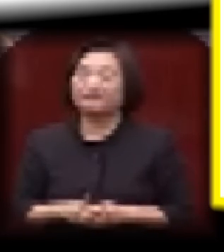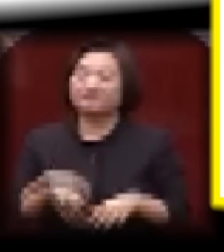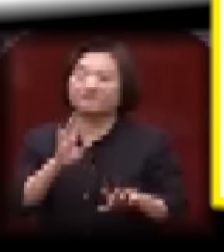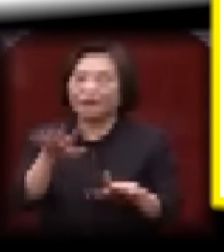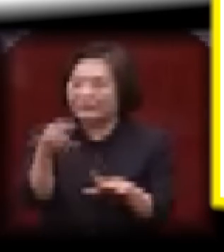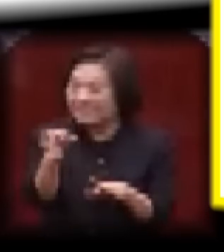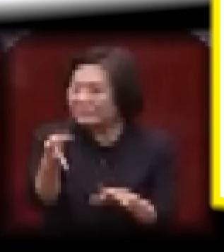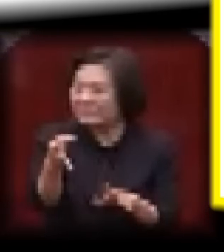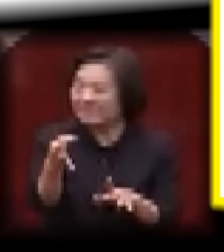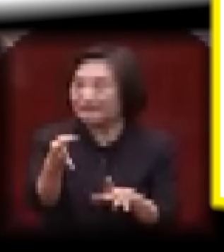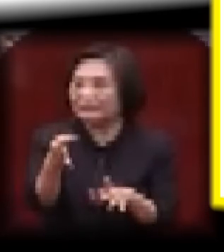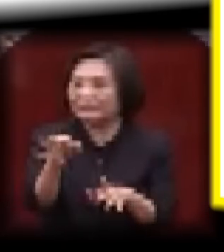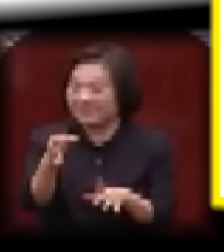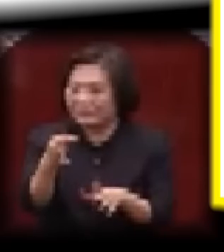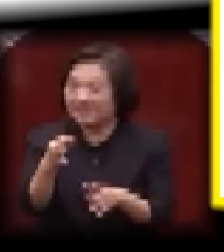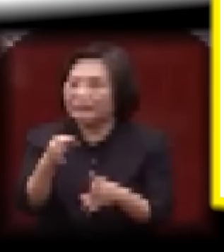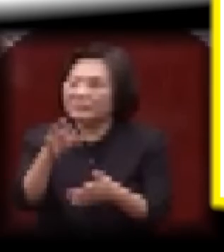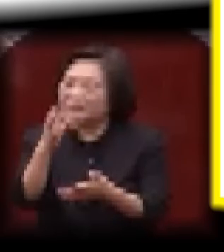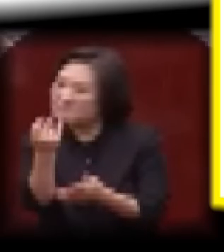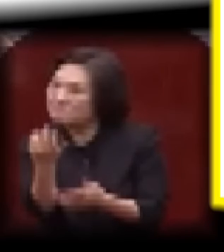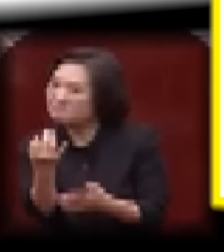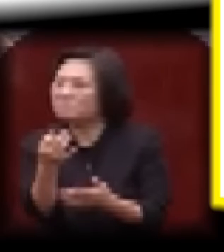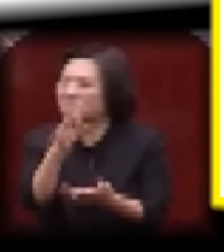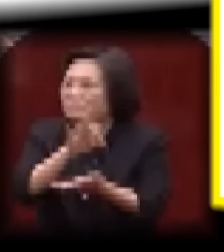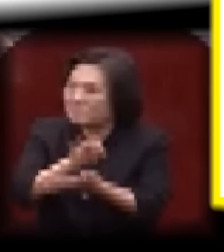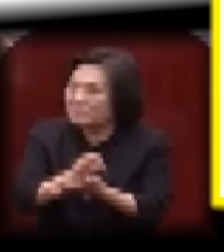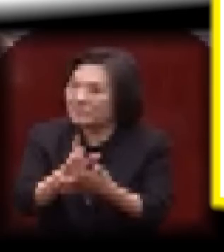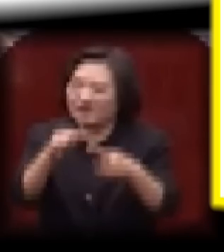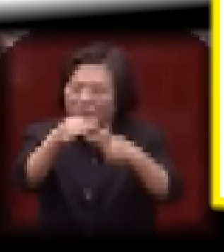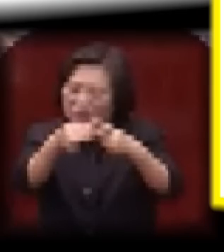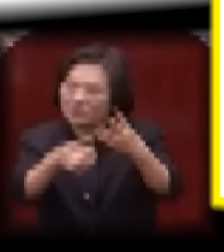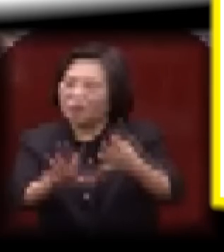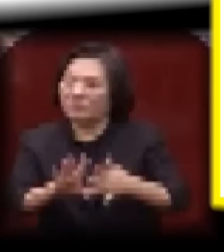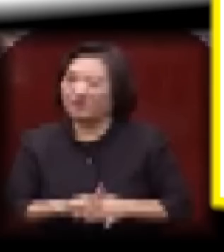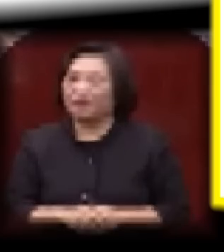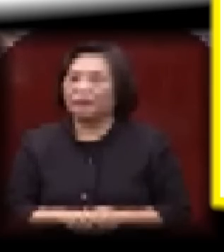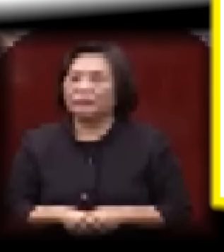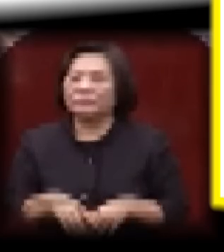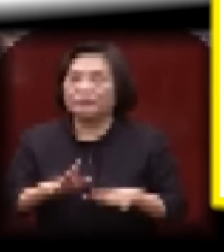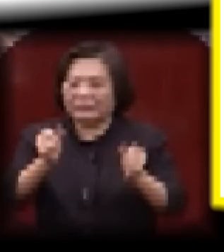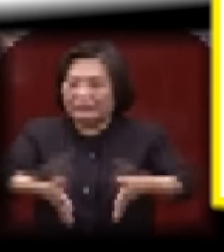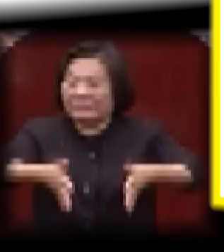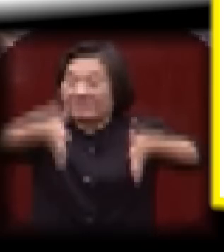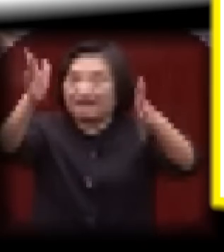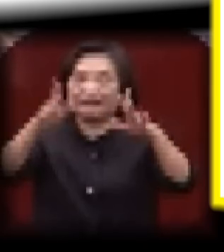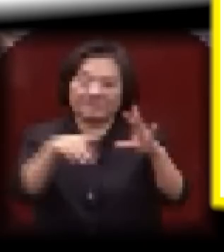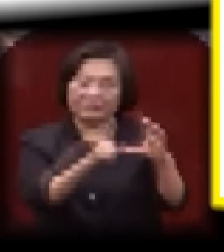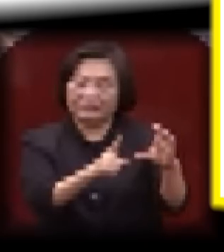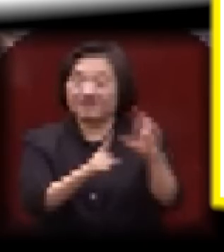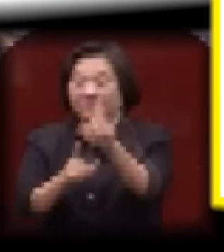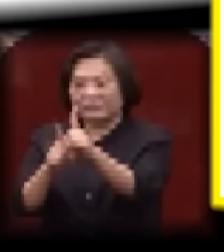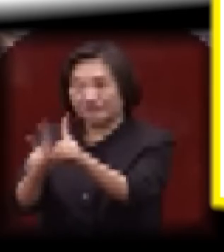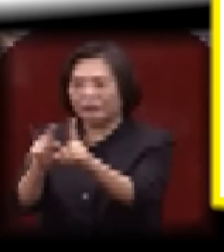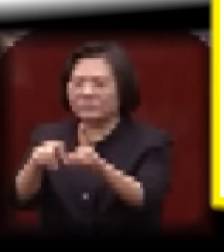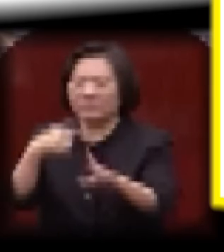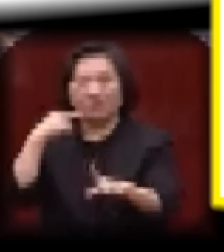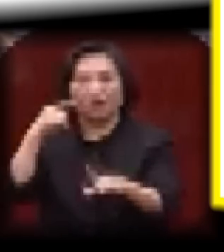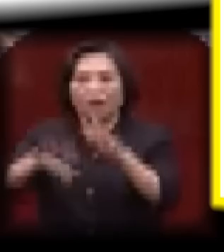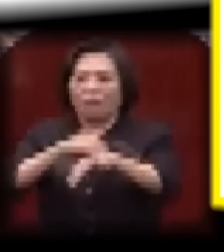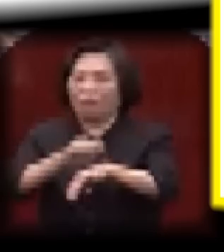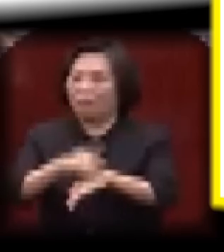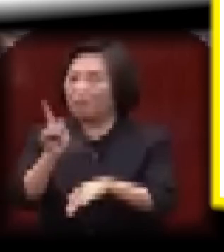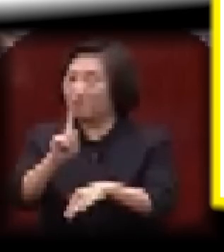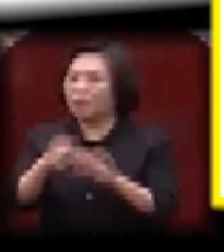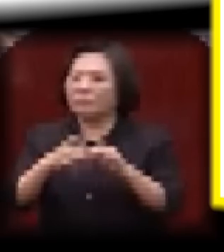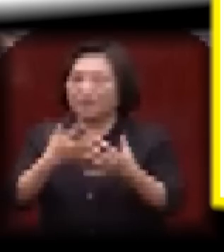的话就会分出那个排序。所以整个双子星成功的地方就是说，因为我们有设廉政平